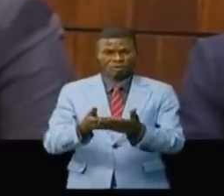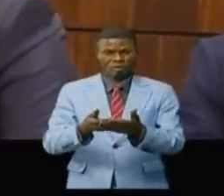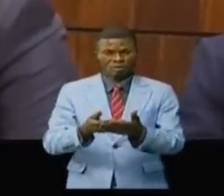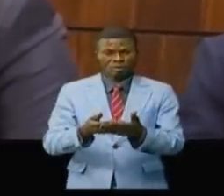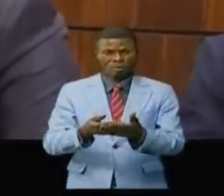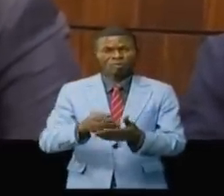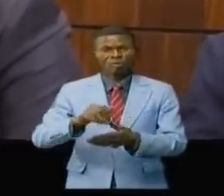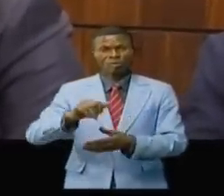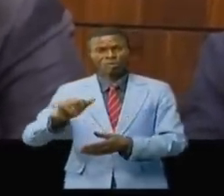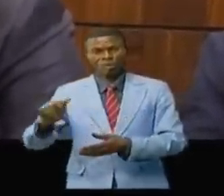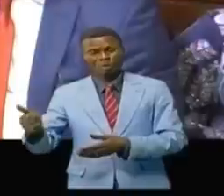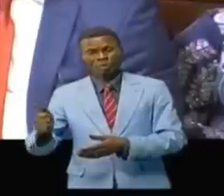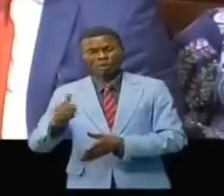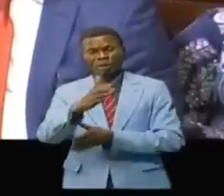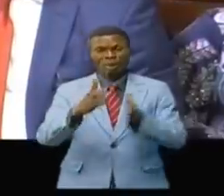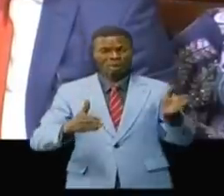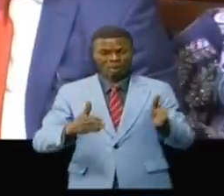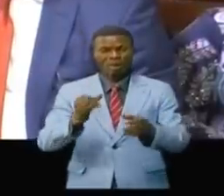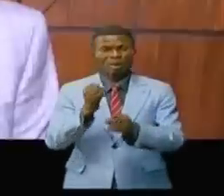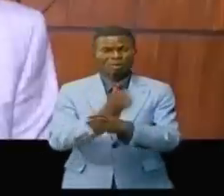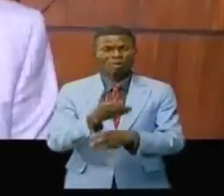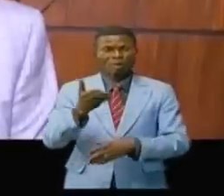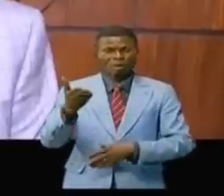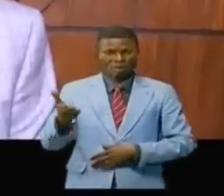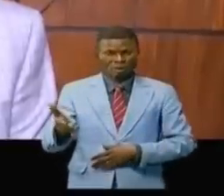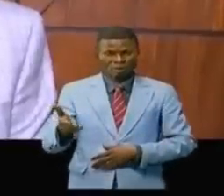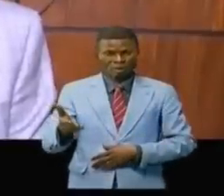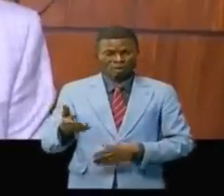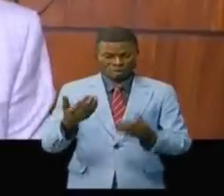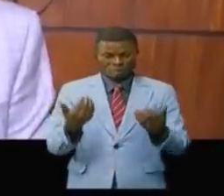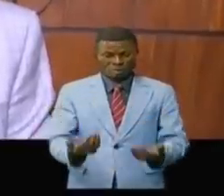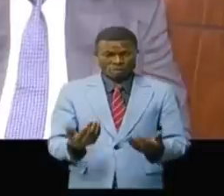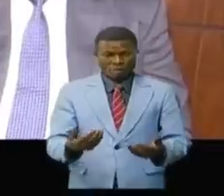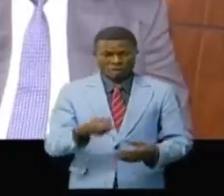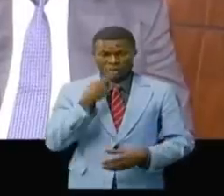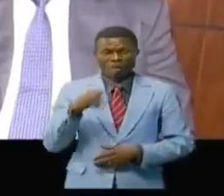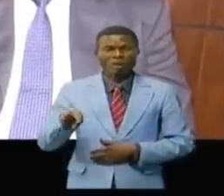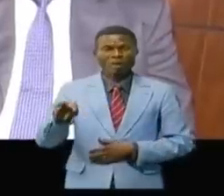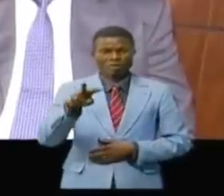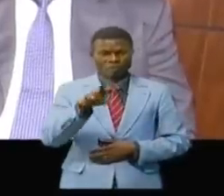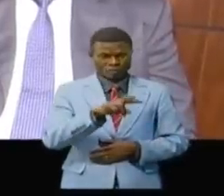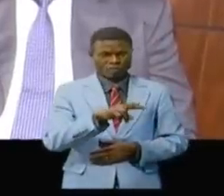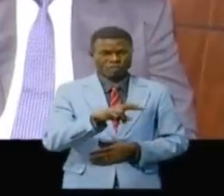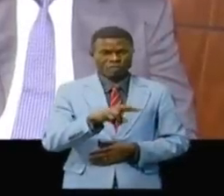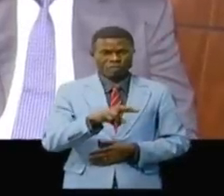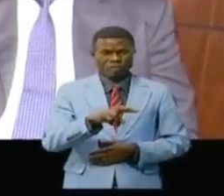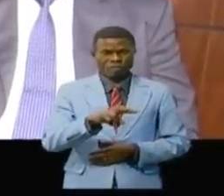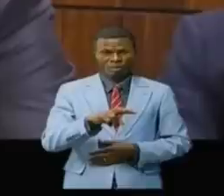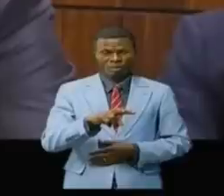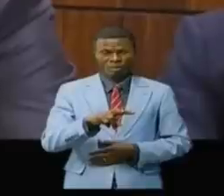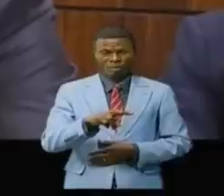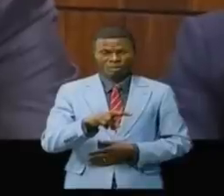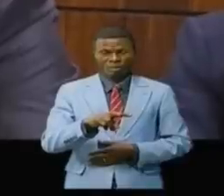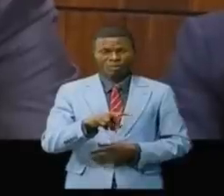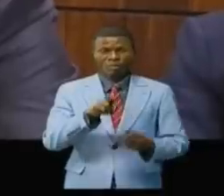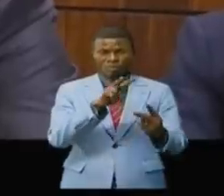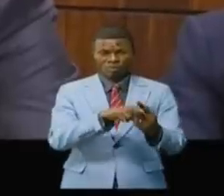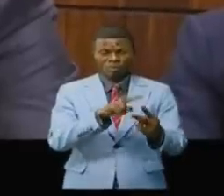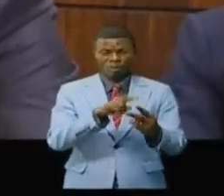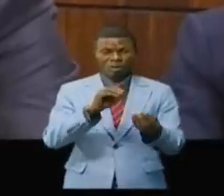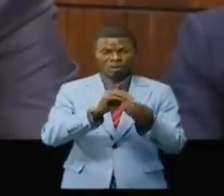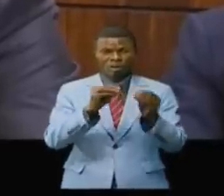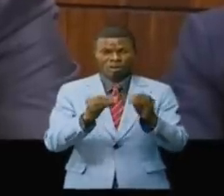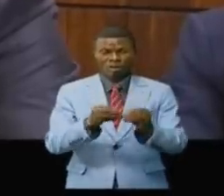réserves de trésorerie disponibles, à l'heure où je vous parle, ces réserves se chiffrent